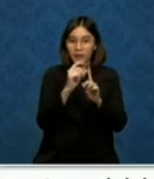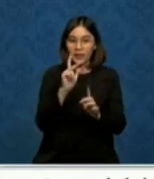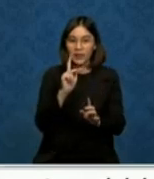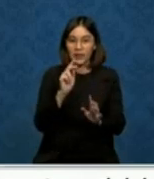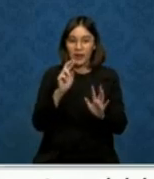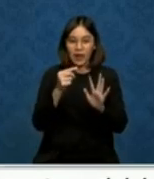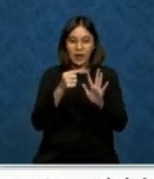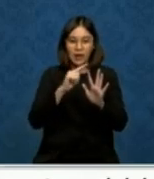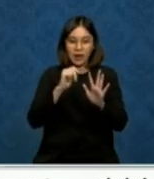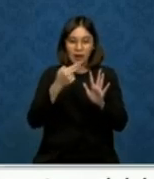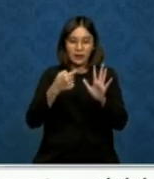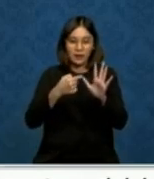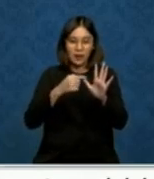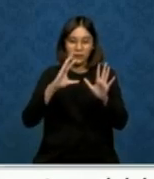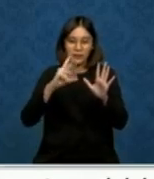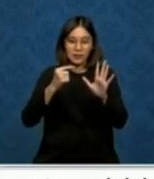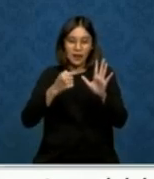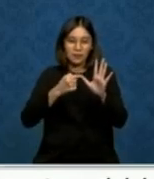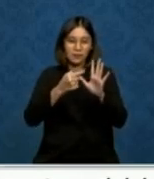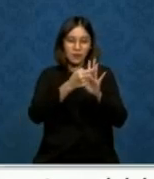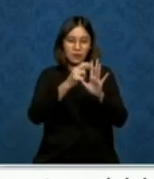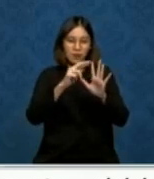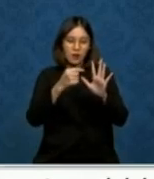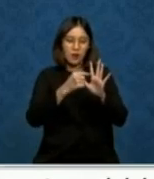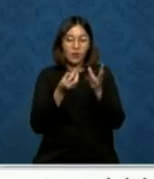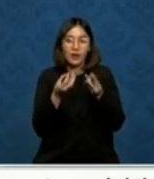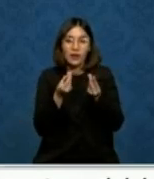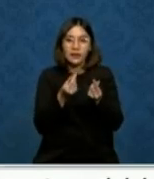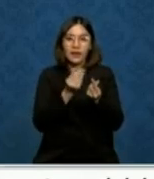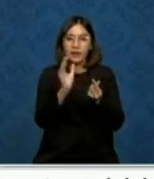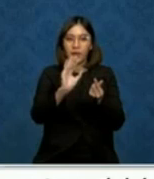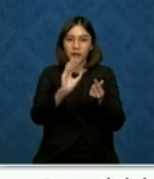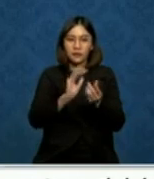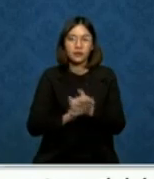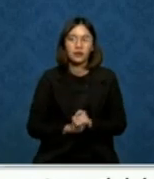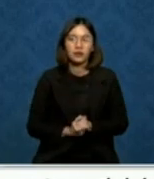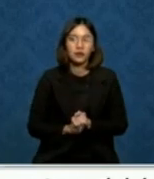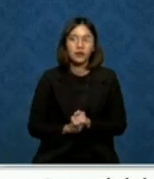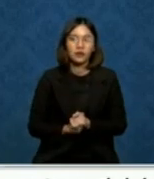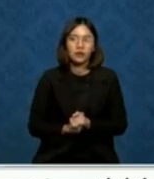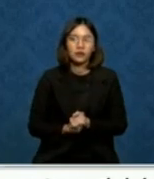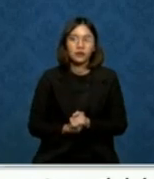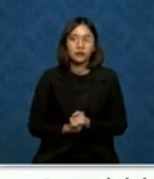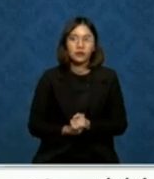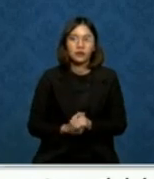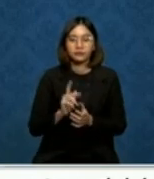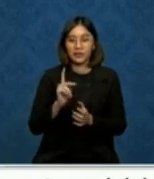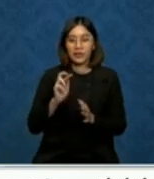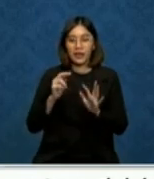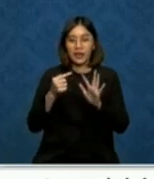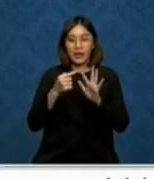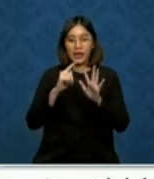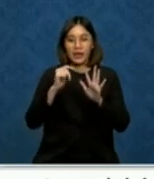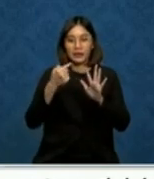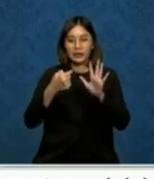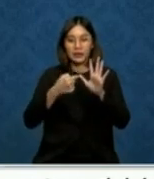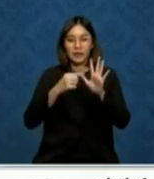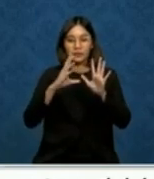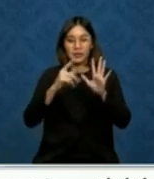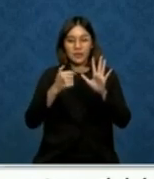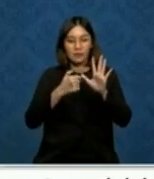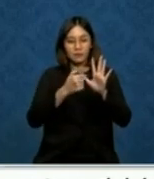เราซึ่งอันนี้คงจะไม่ลงในรายละเอียดนะครับการกระทำชำเรามีบัญญัติไว้